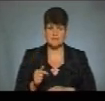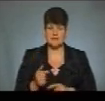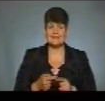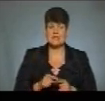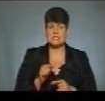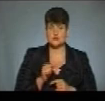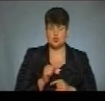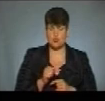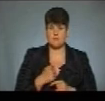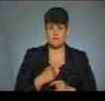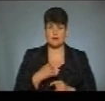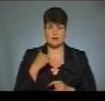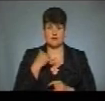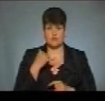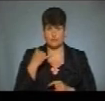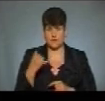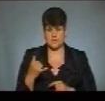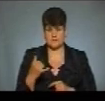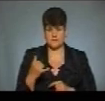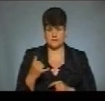цього ми телефонуватимемо до